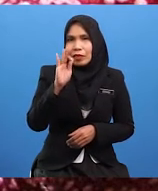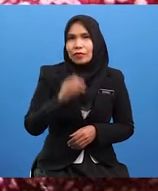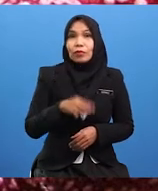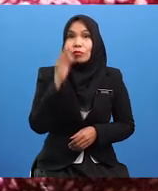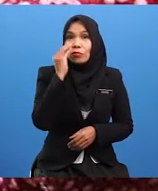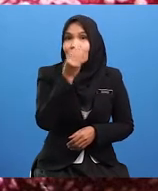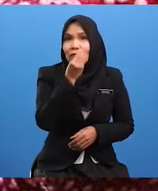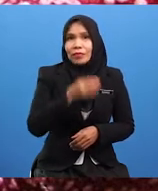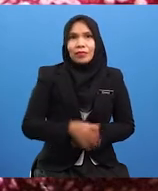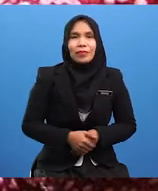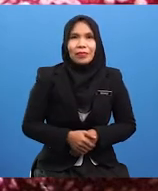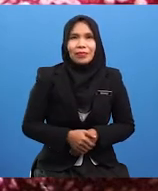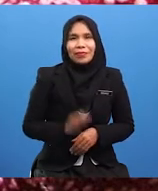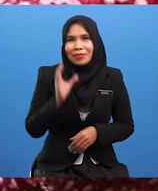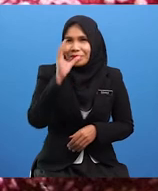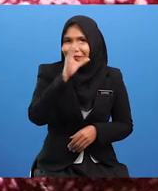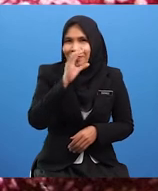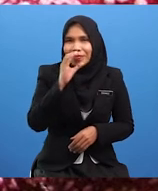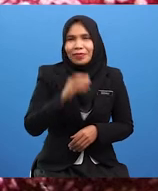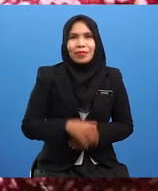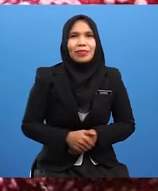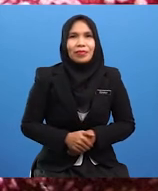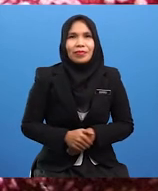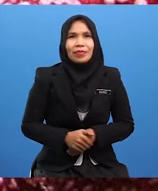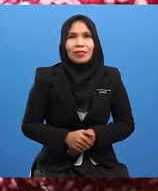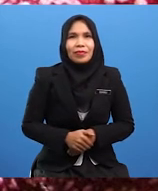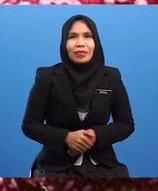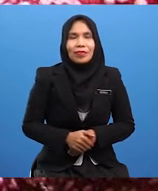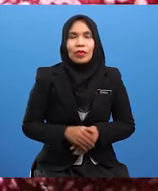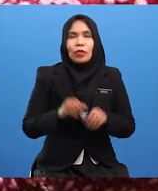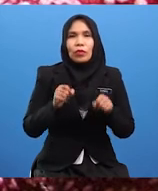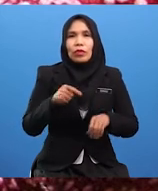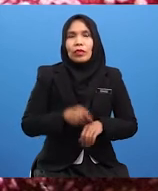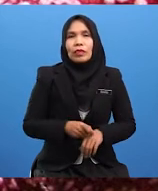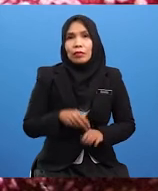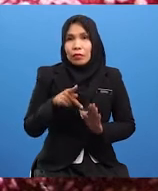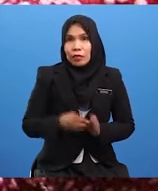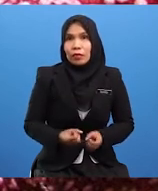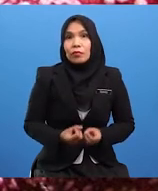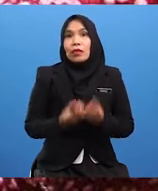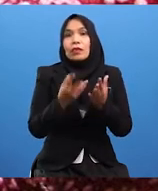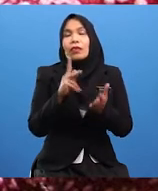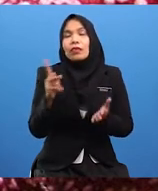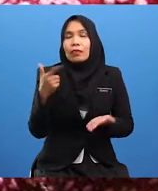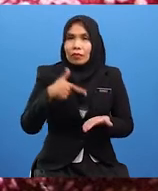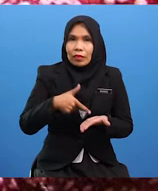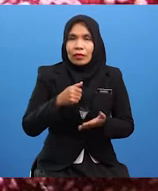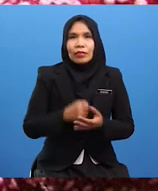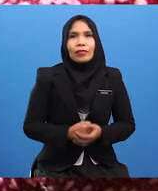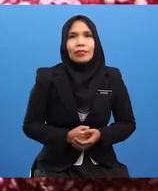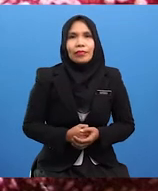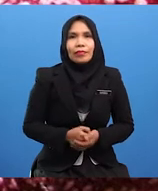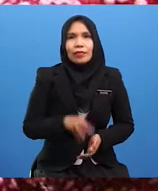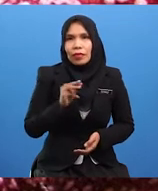bukan? Boleh diperbanyakkan lagi. Boleh dijadikan karya bersiri. Murid-murid